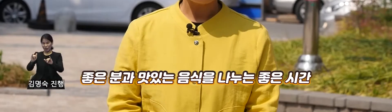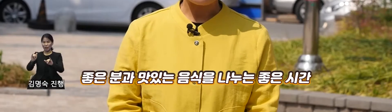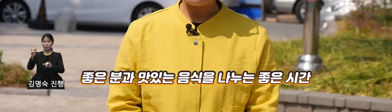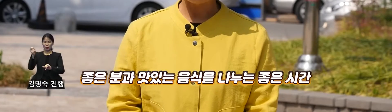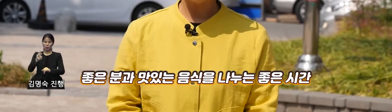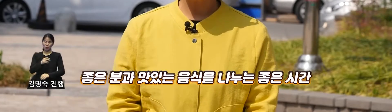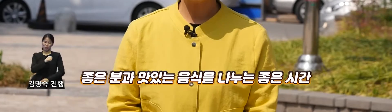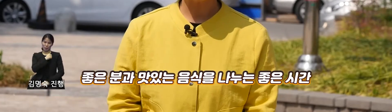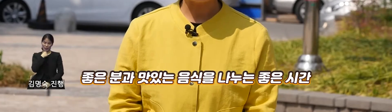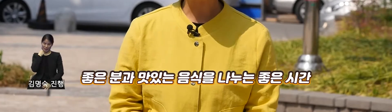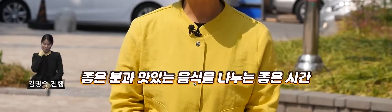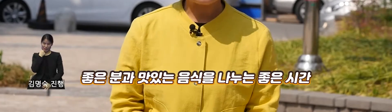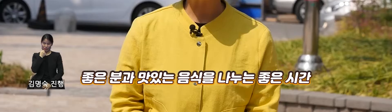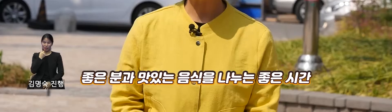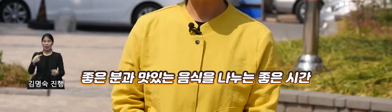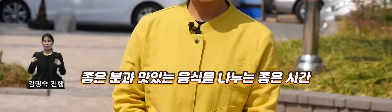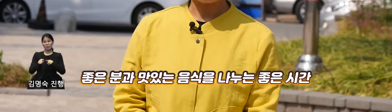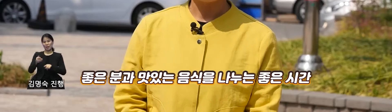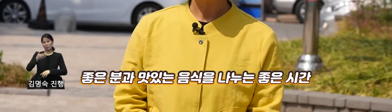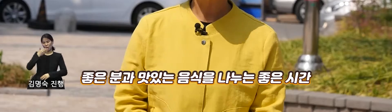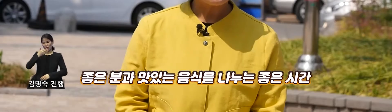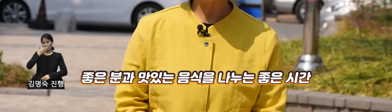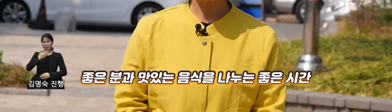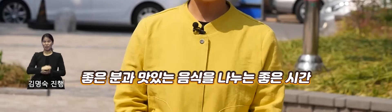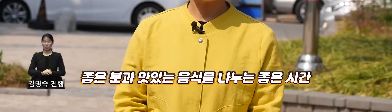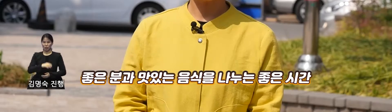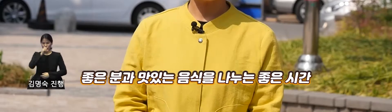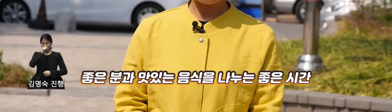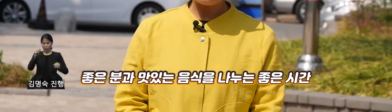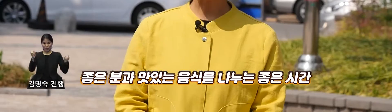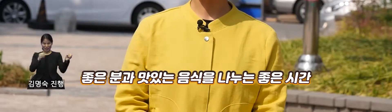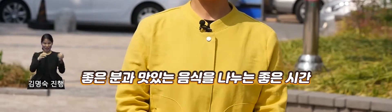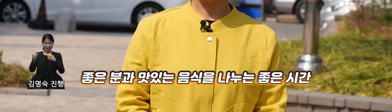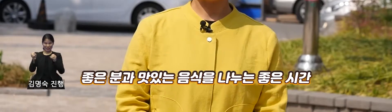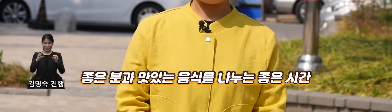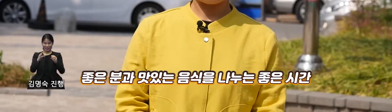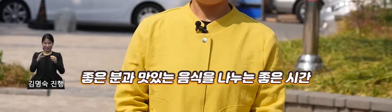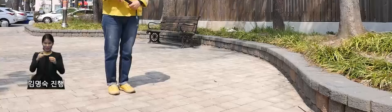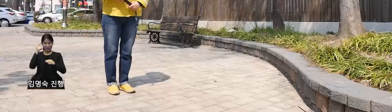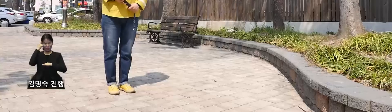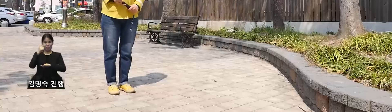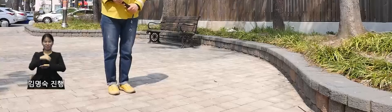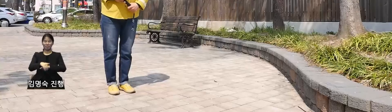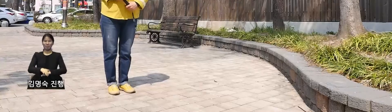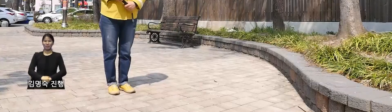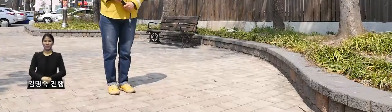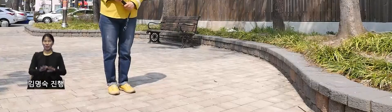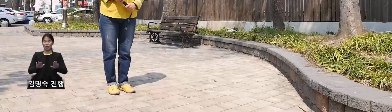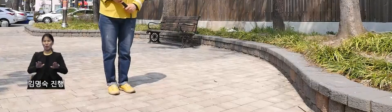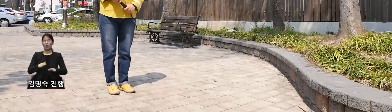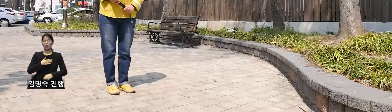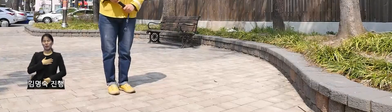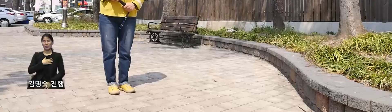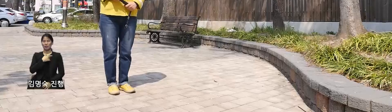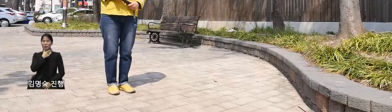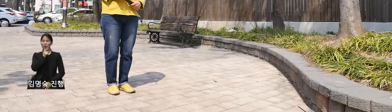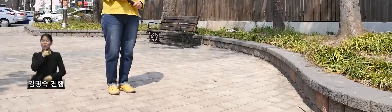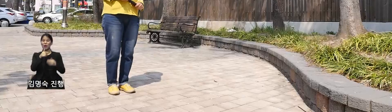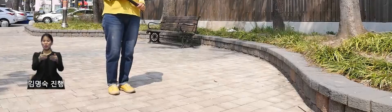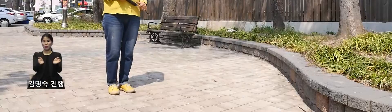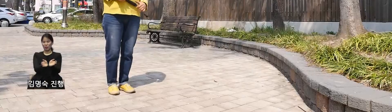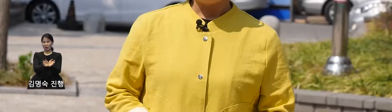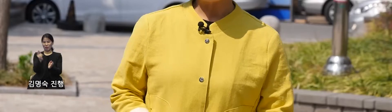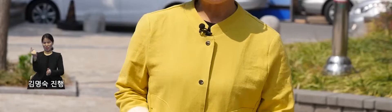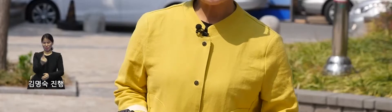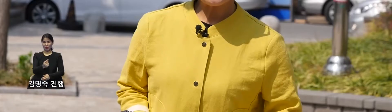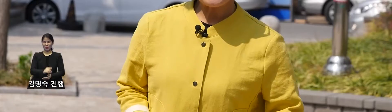또 맛있는 음식을 함께 나누면서 좋은 이야기를 나눠보려고 합니다. 네, 저는 오늘 월평동에 나와